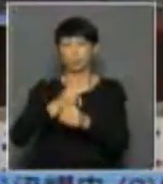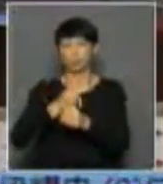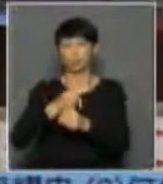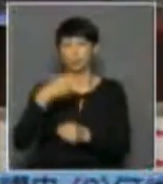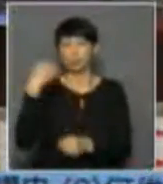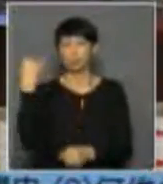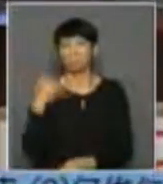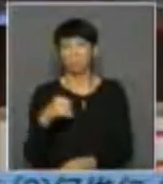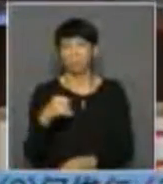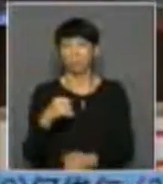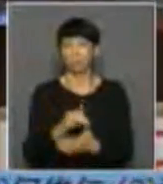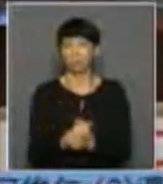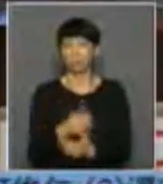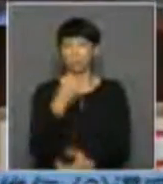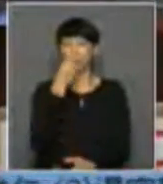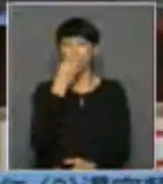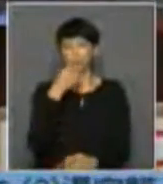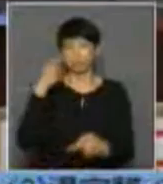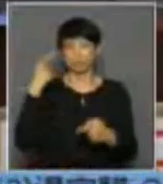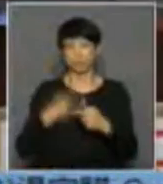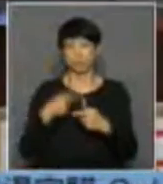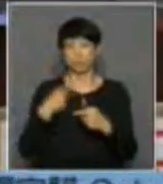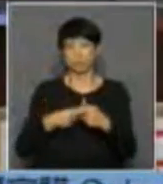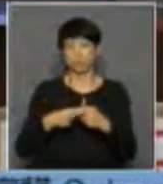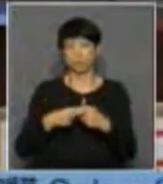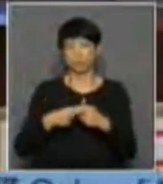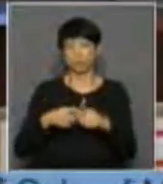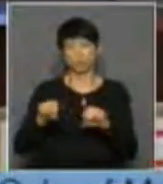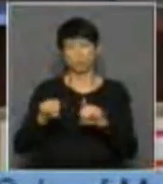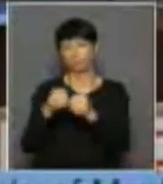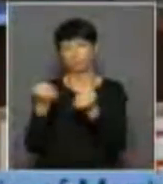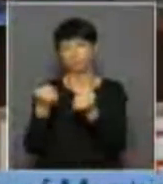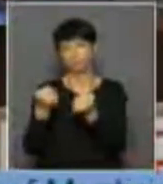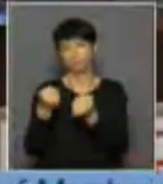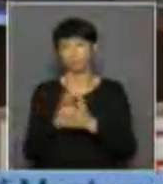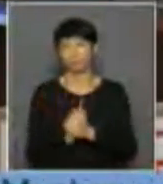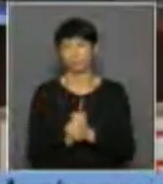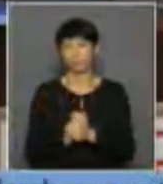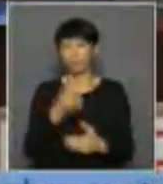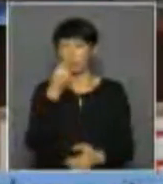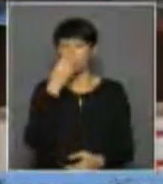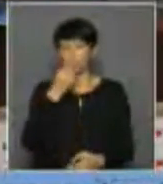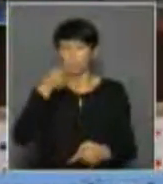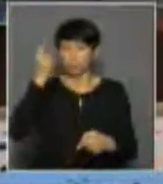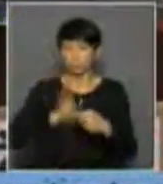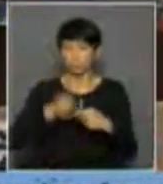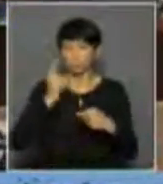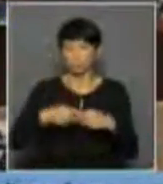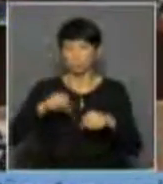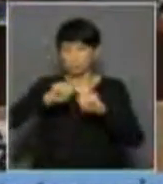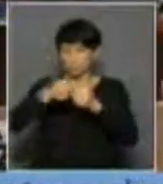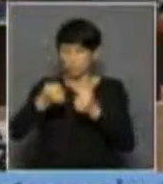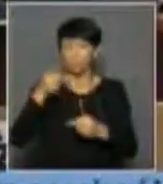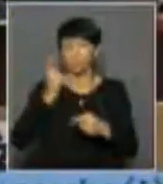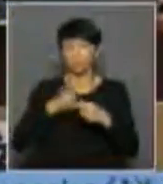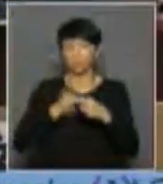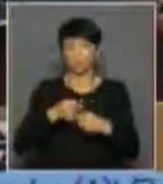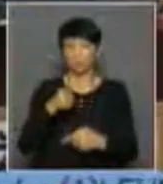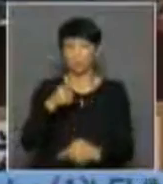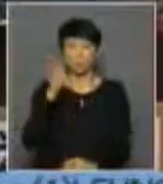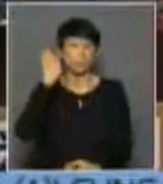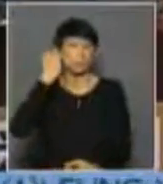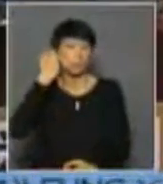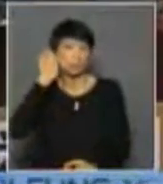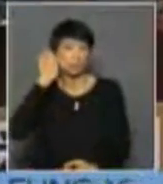的話，香港真是淪陷的，香港真是會淪陷的。你有沒有聽到多少